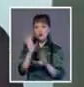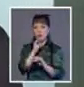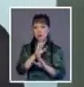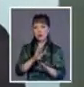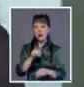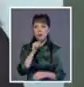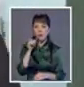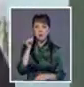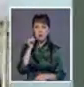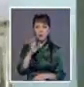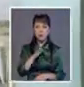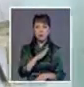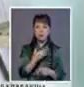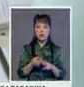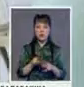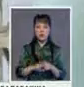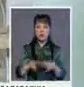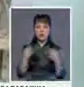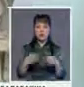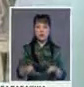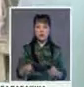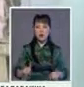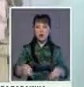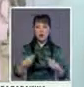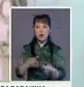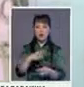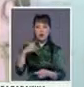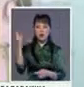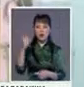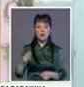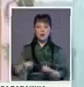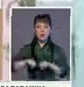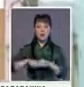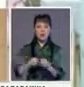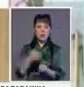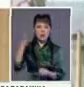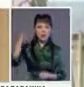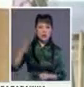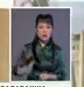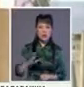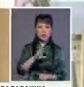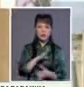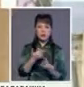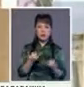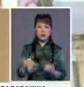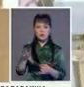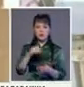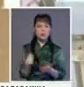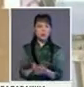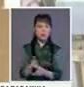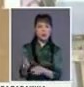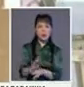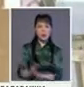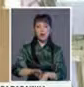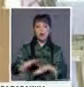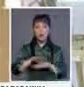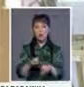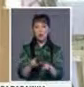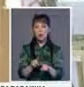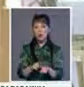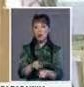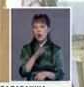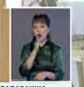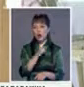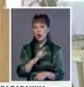Былтыр ғимараттың тап осы бөлігінің қабырғалары сөгіліп кетті. Артынша мердігер компания жамап жасқап бергенімен арада жыл өтпей